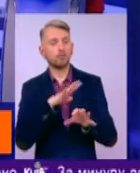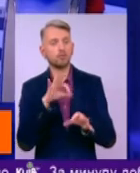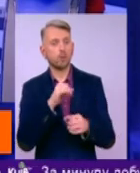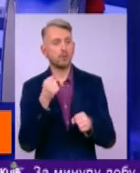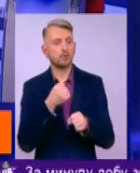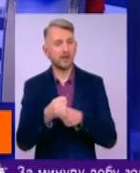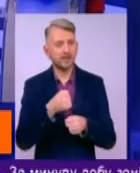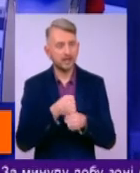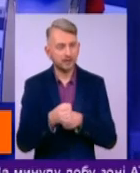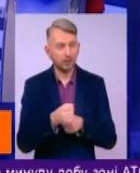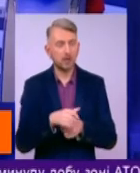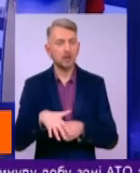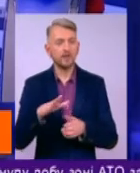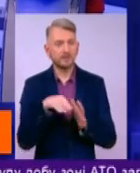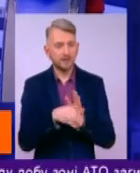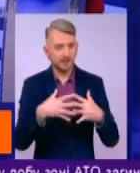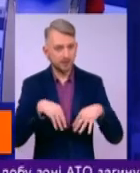насильство, скажімо так, в сім'ї